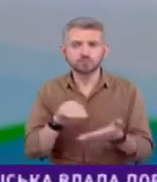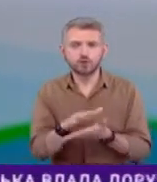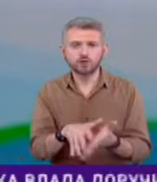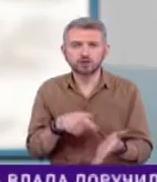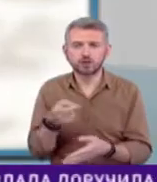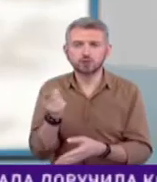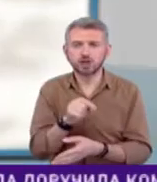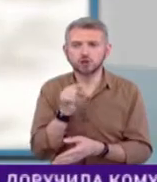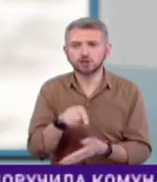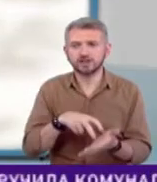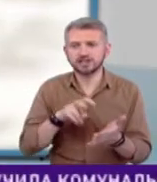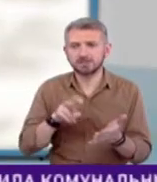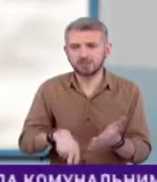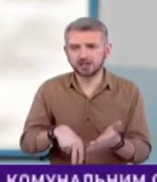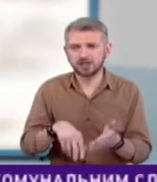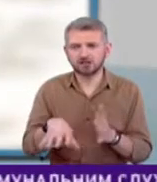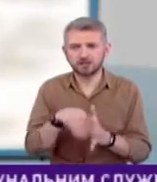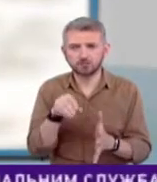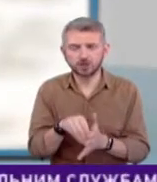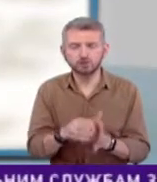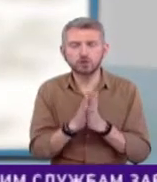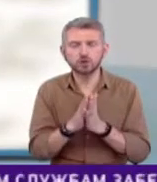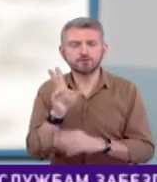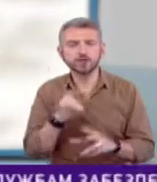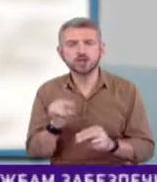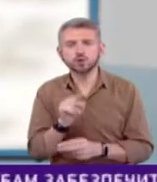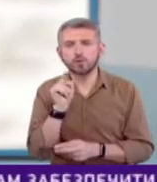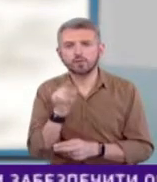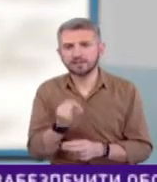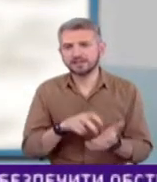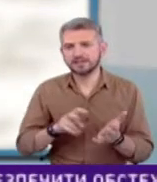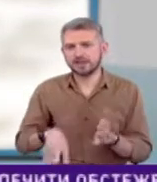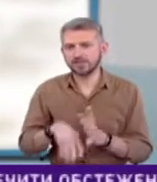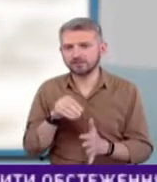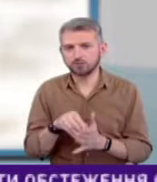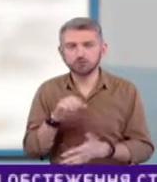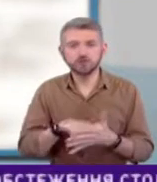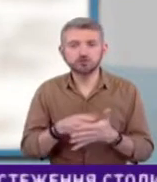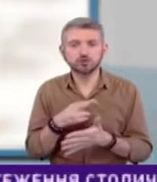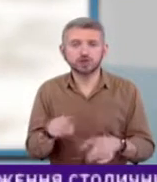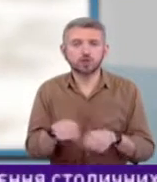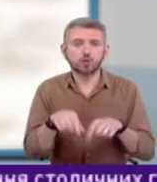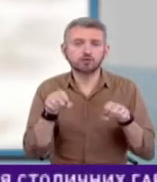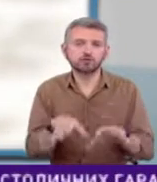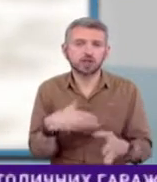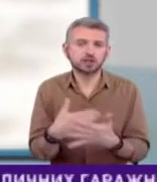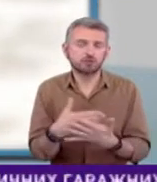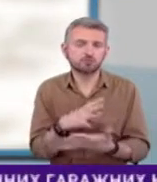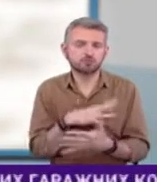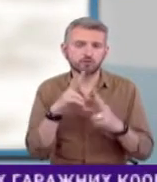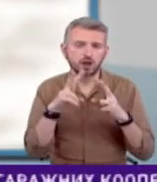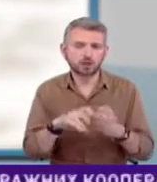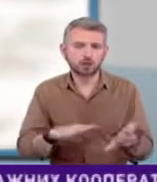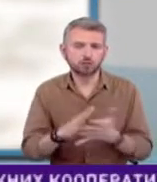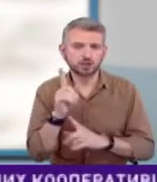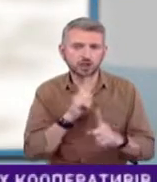те, що знімається з виборів. Тобто попросив вважати, що він знявся з виборів. Причиною для такого рішення начебто став аналіз